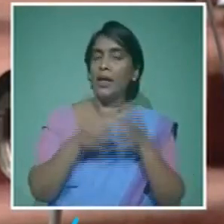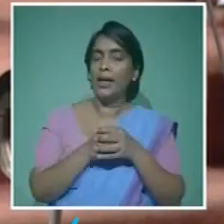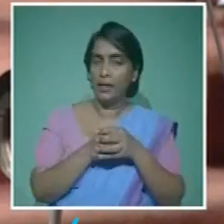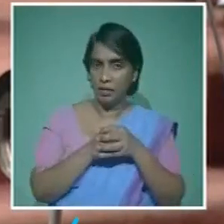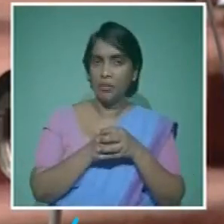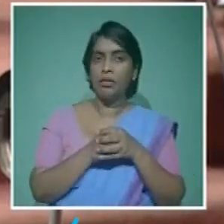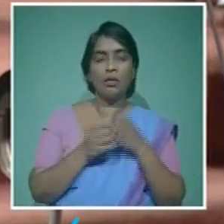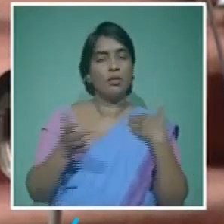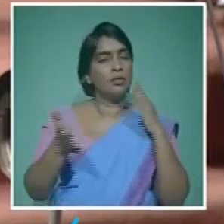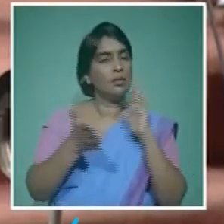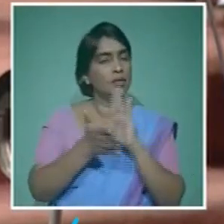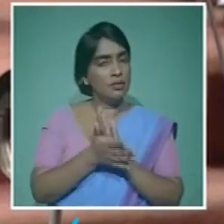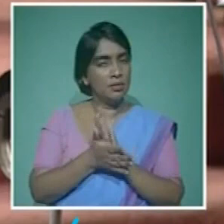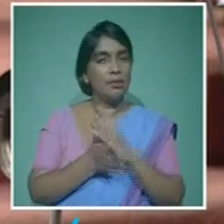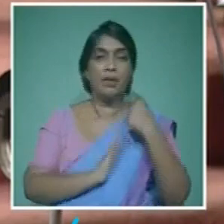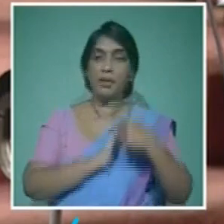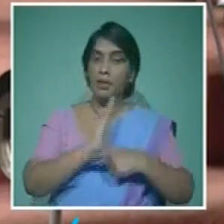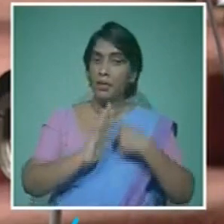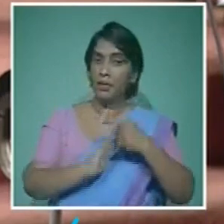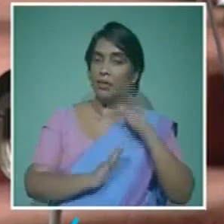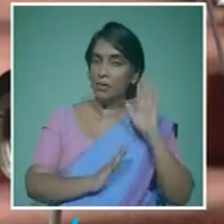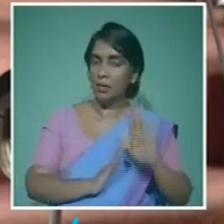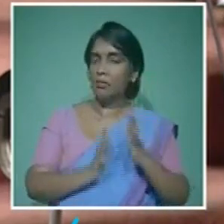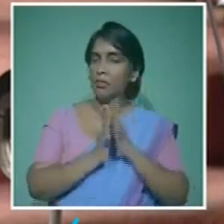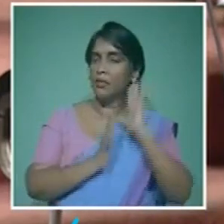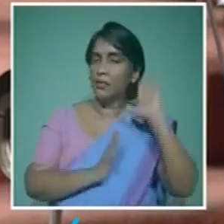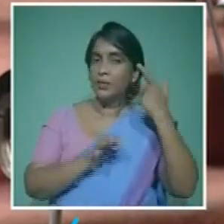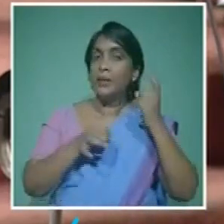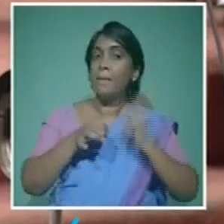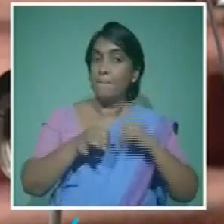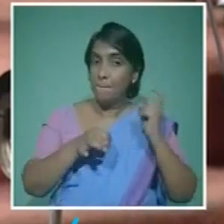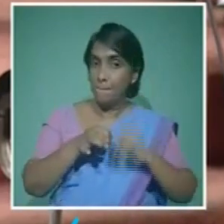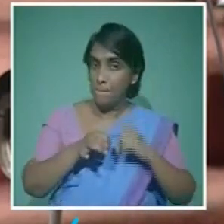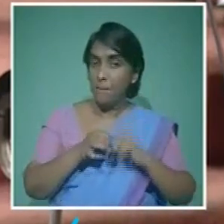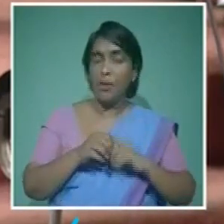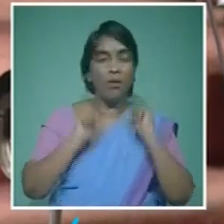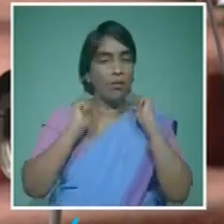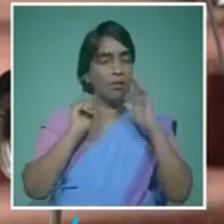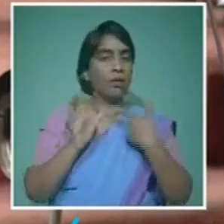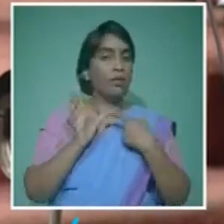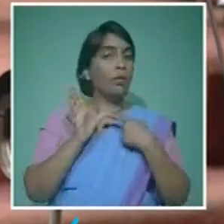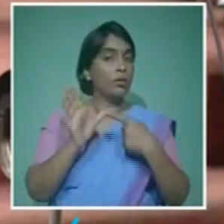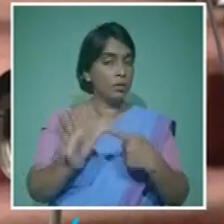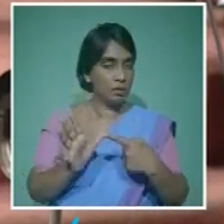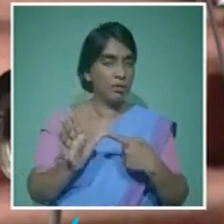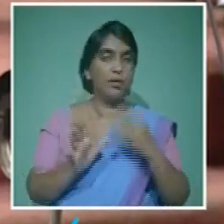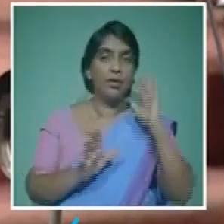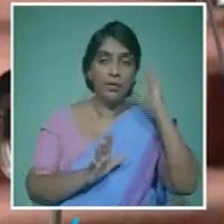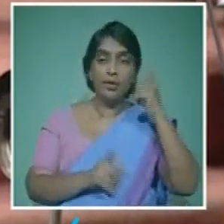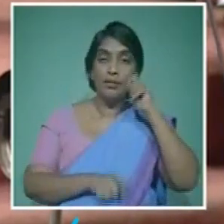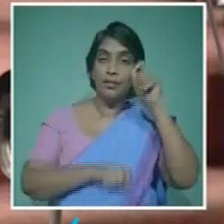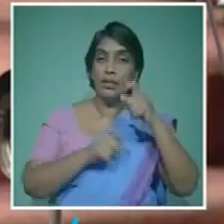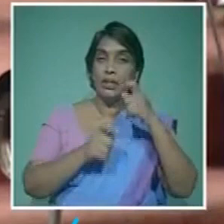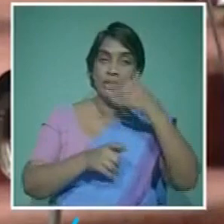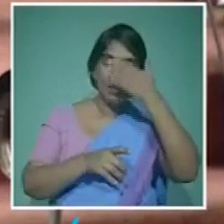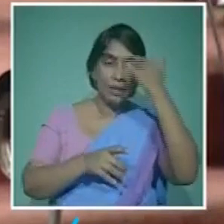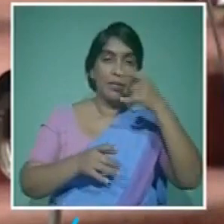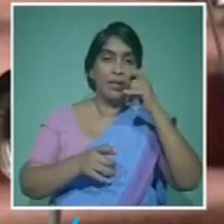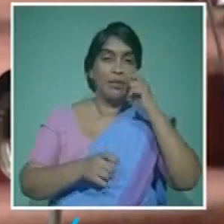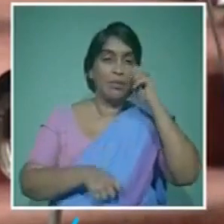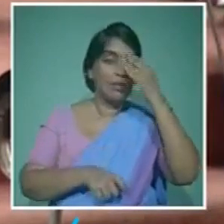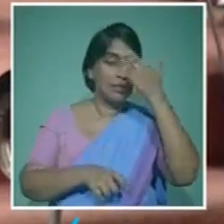இந்த நாட்டிலே இருக்கக்கூடிய முக்கிய பிரச்சனைகளுக்கு ஒரு நியாயமாக பிரச்சனையான இனப்பிரச்சனைக்கு ஒரு தீர்வு காண்பதன் மூலம் இந்த